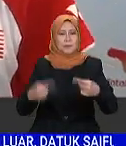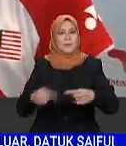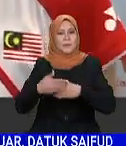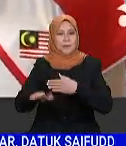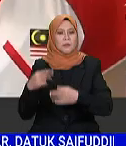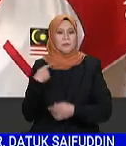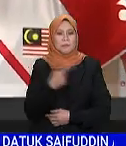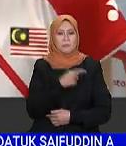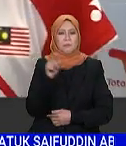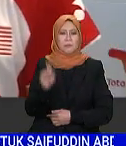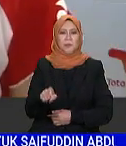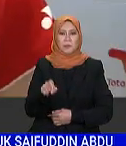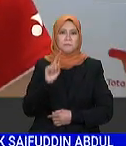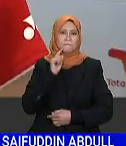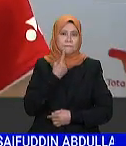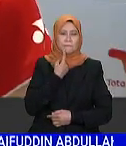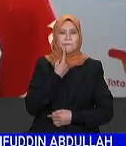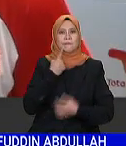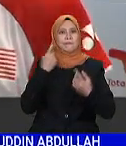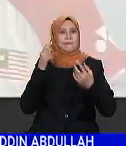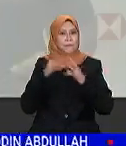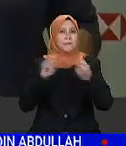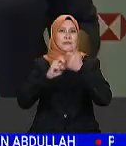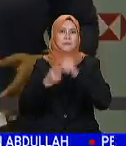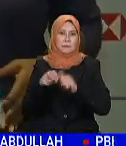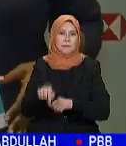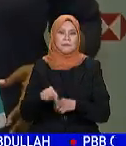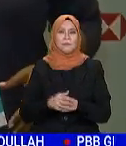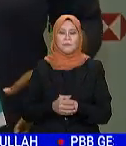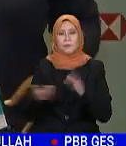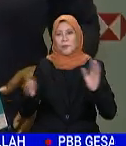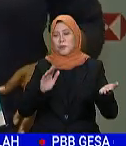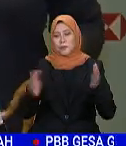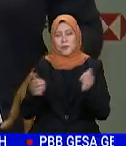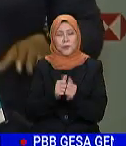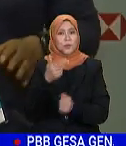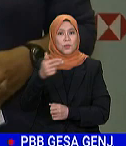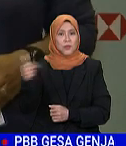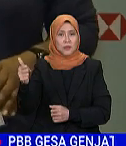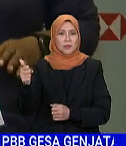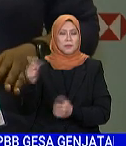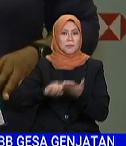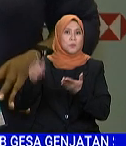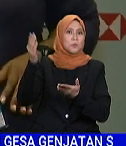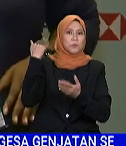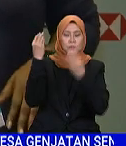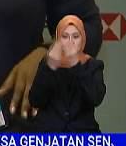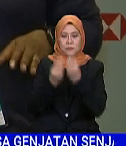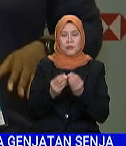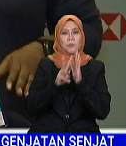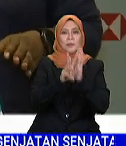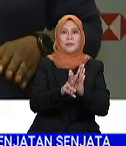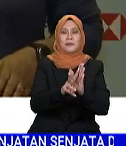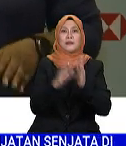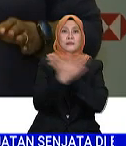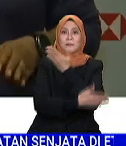we really need to take it serious of this problem. Berbanding Indonesia Masters yang berlangsung minggu lalu, jumlah wakil negara yang